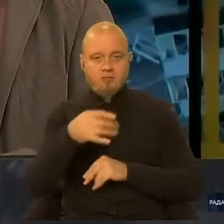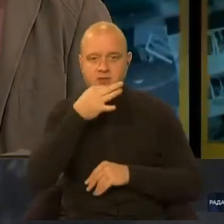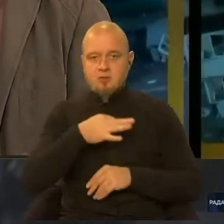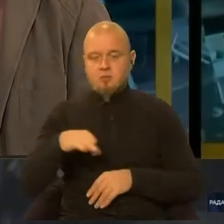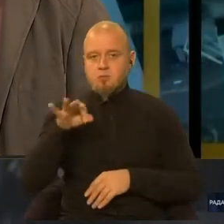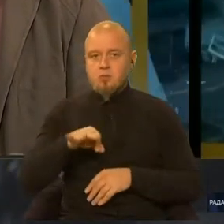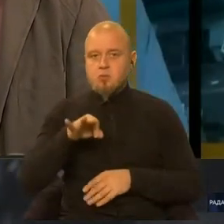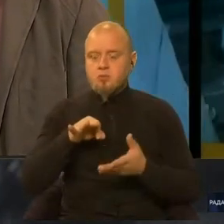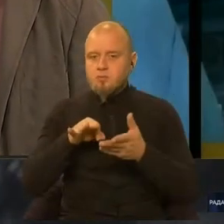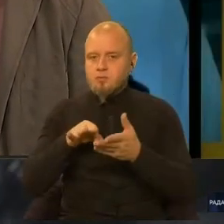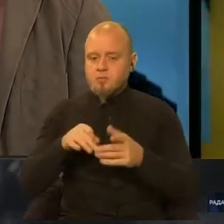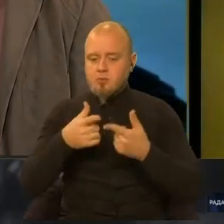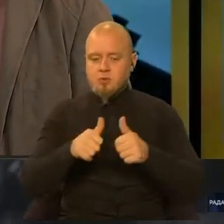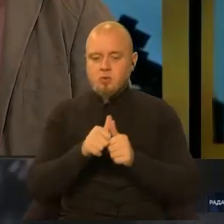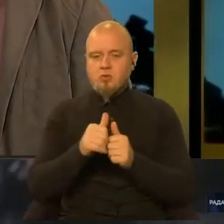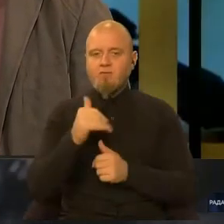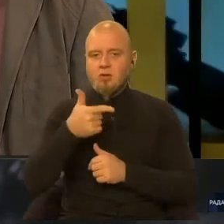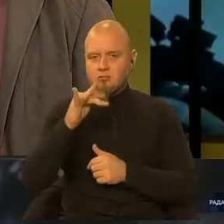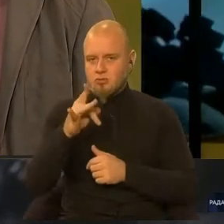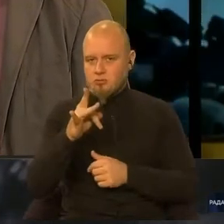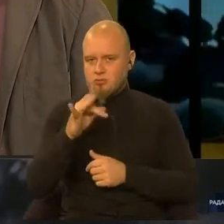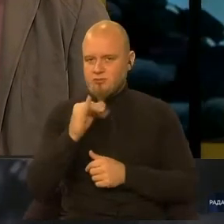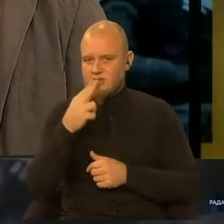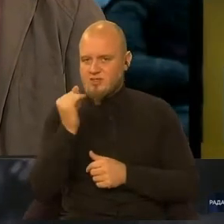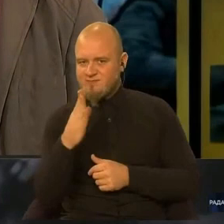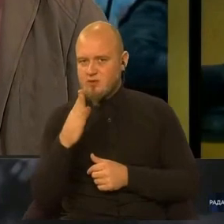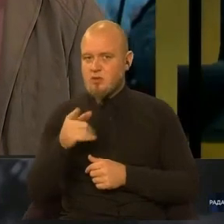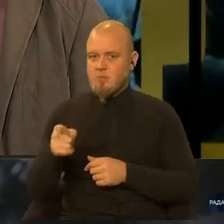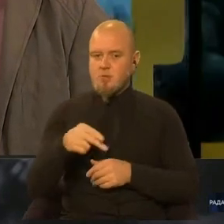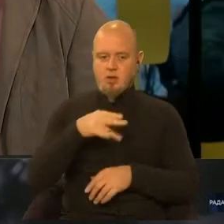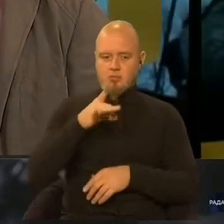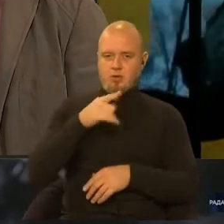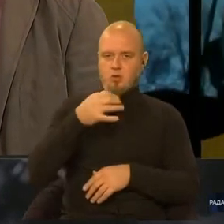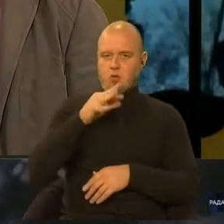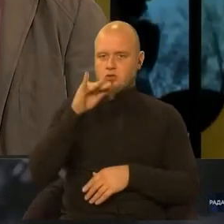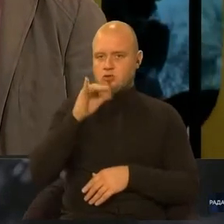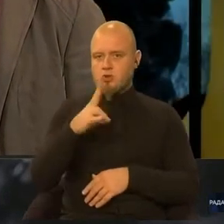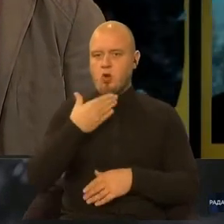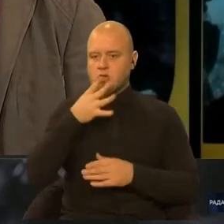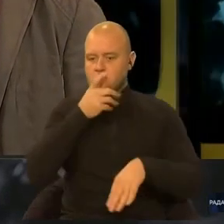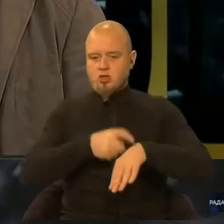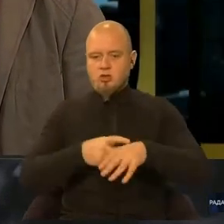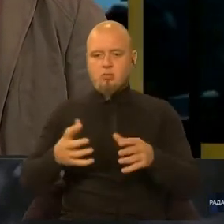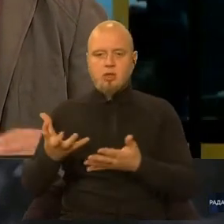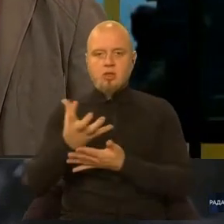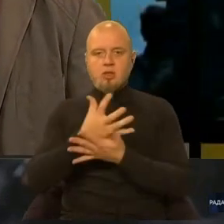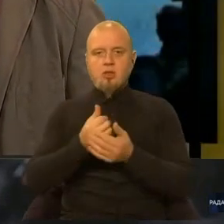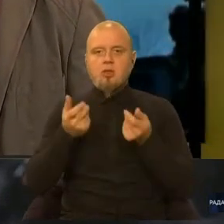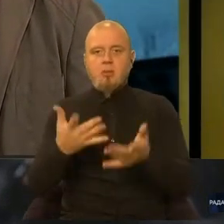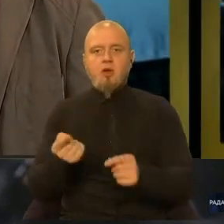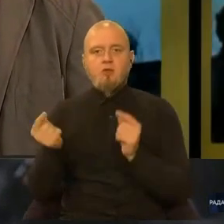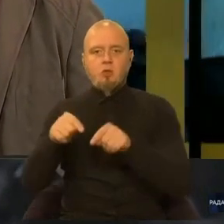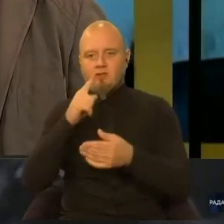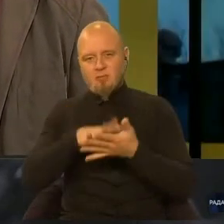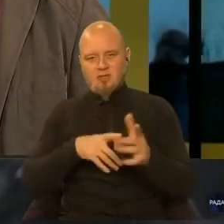про підрозділи вагнерівців. Там же Пригожин останнім часом набрав туди, вибачте на слові,